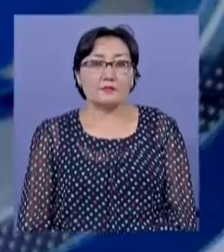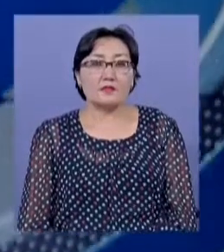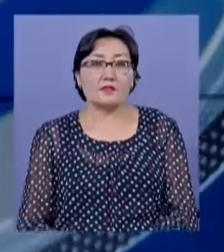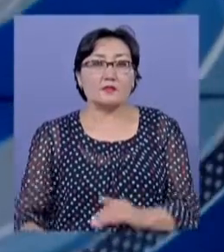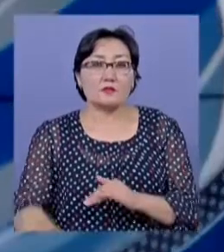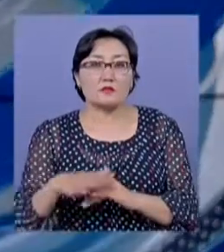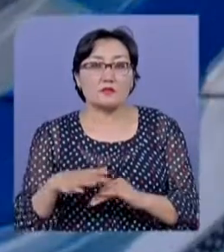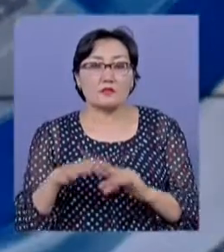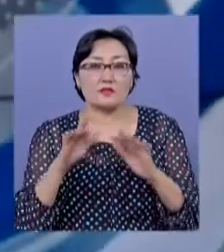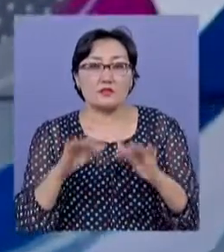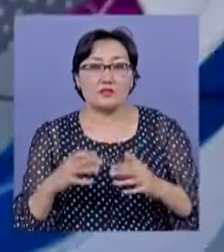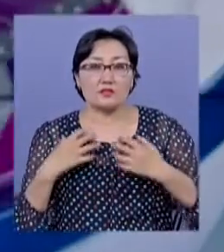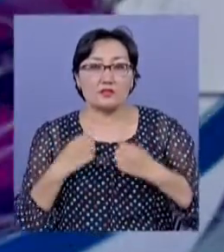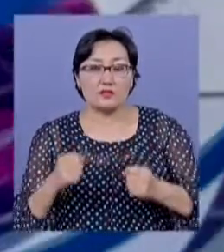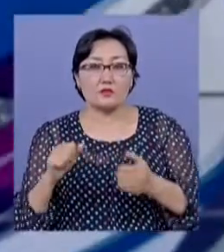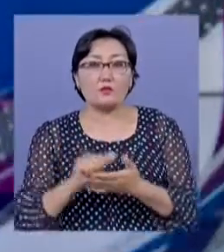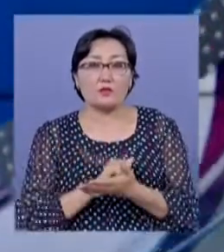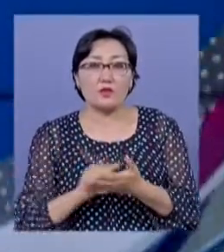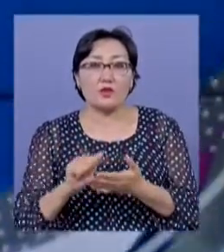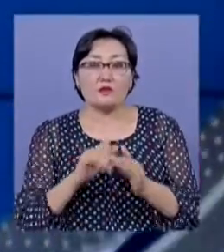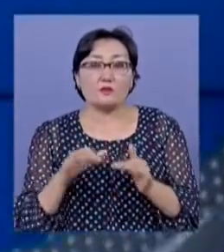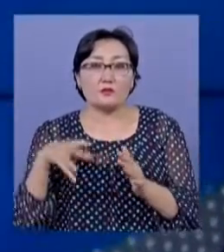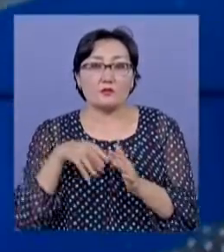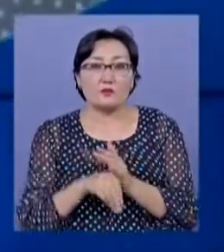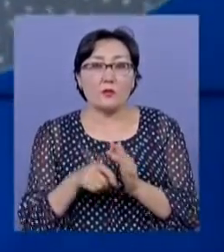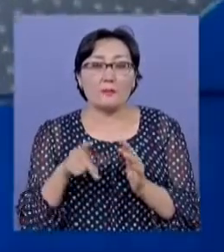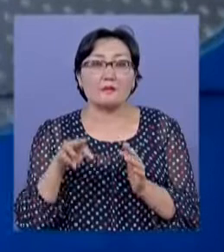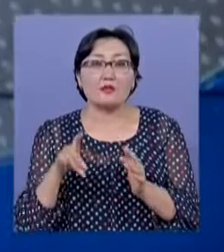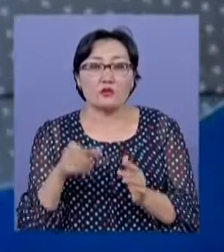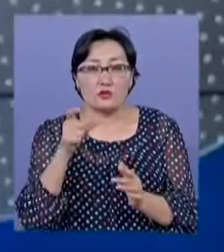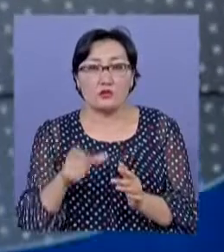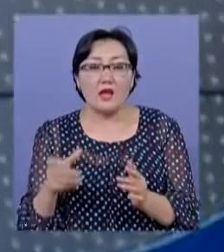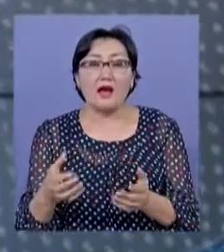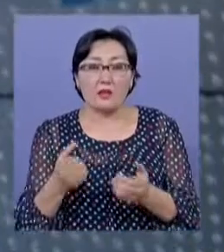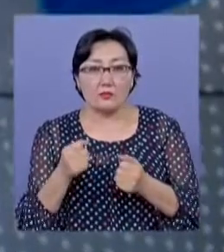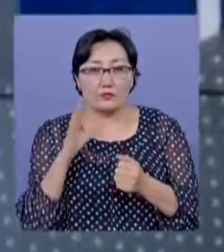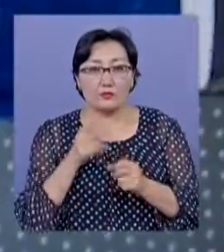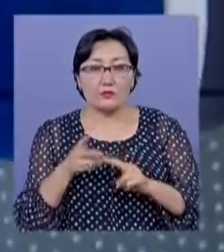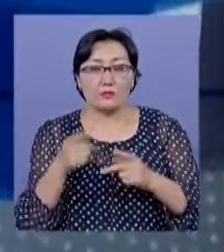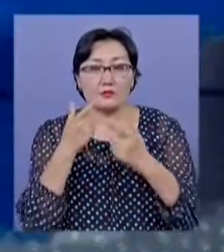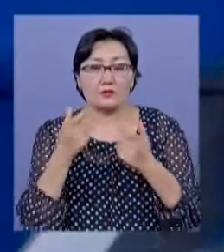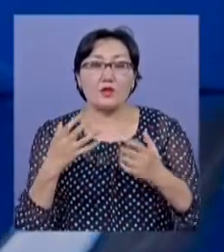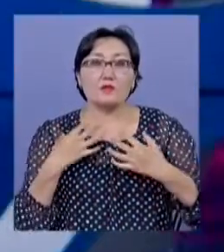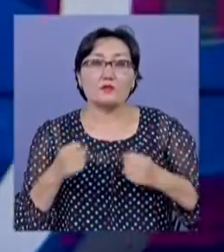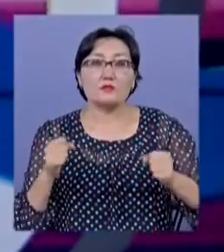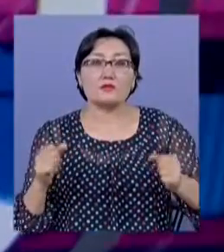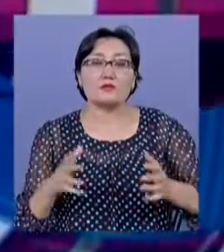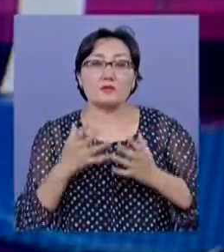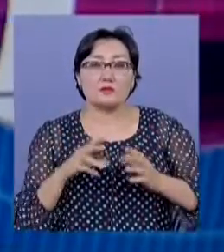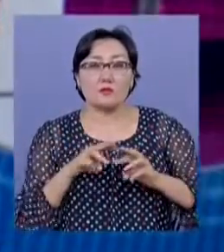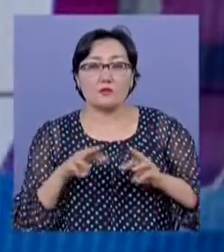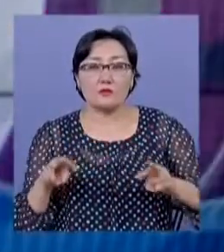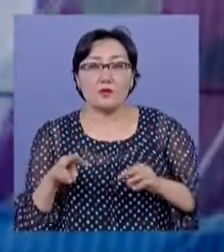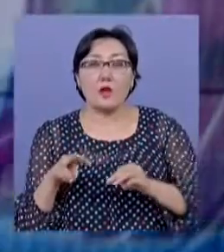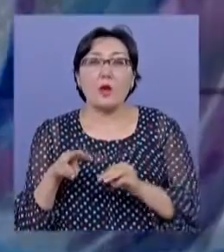Елімізде электрондық денсаулық төлқұжаты іске қосылғалы, оны 1 миллионға жуық азамат алып үлгерген. Бұл мәліметті денсаулық сақтау вице-министрі